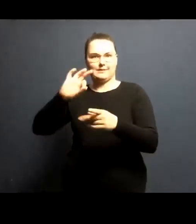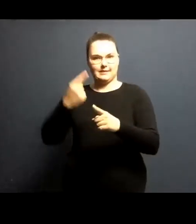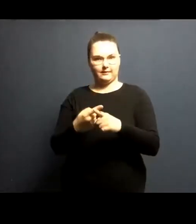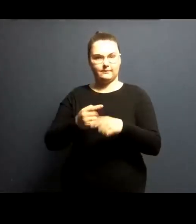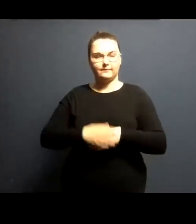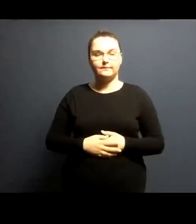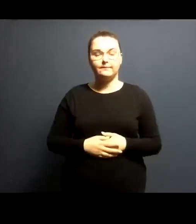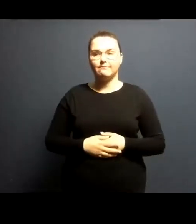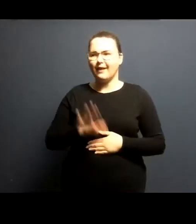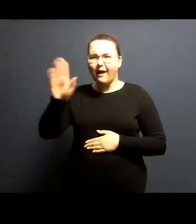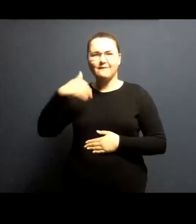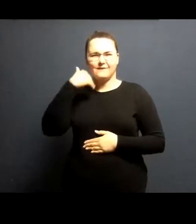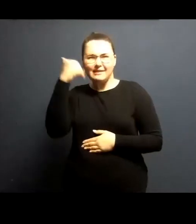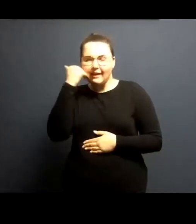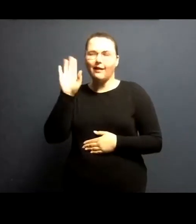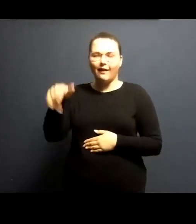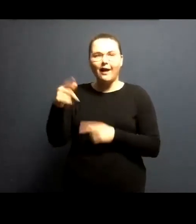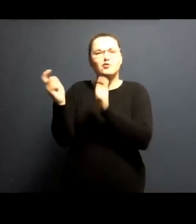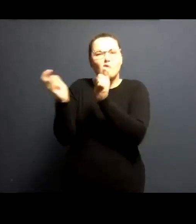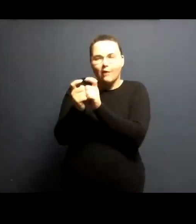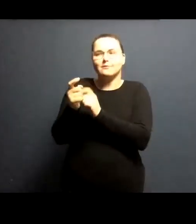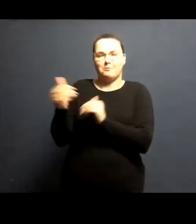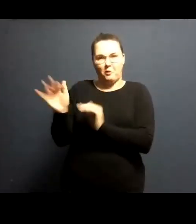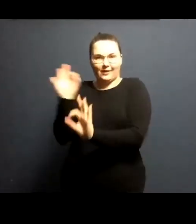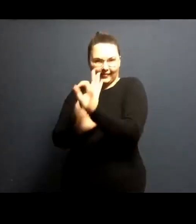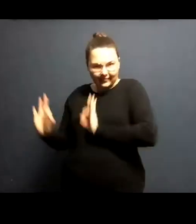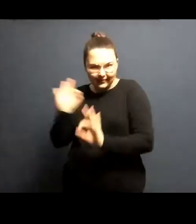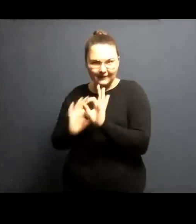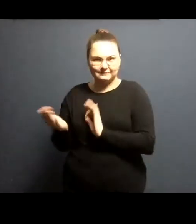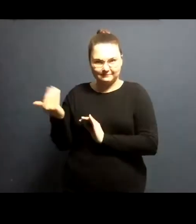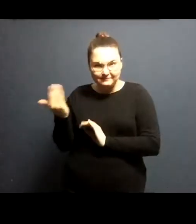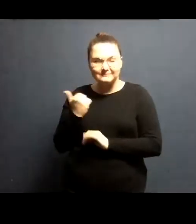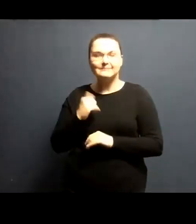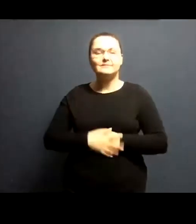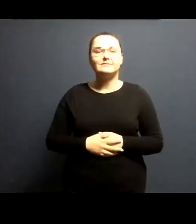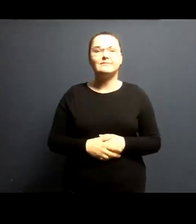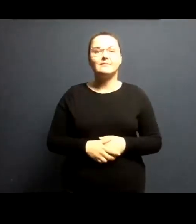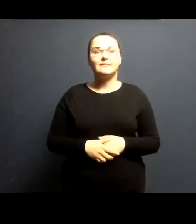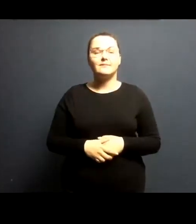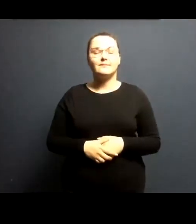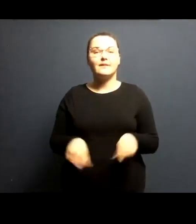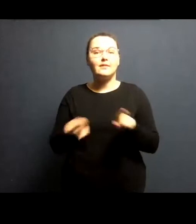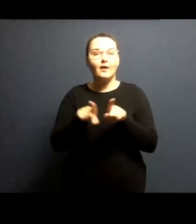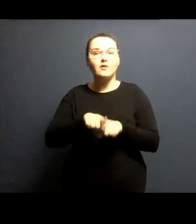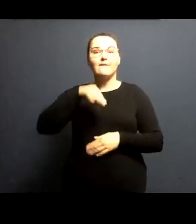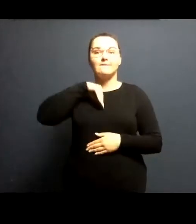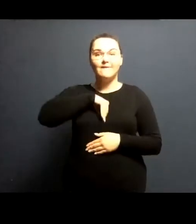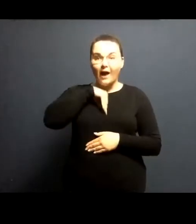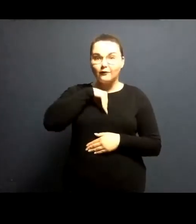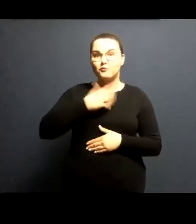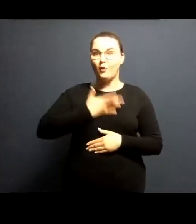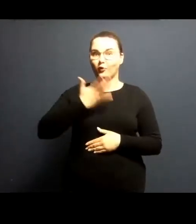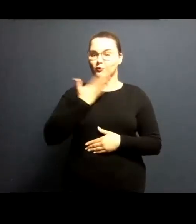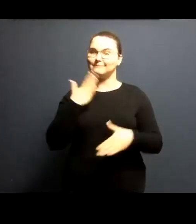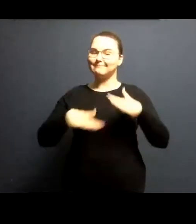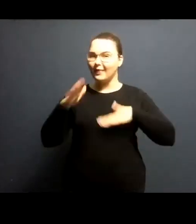żeby poderwały sąsiada, żeby, jak tutaj widać w środku, doznawały tej satysfakcji seksualnej